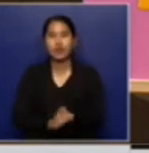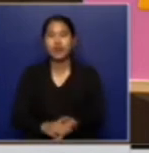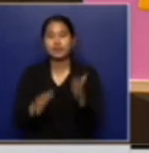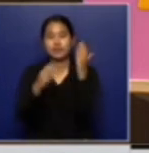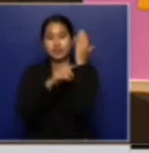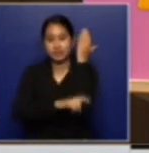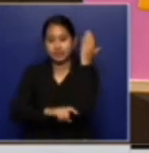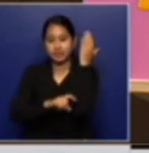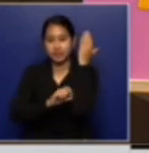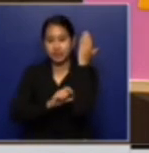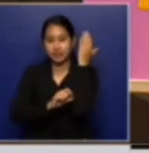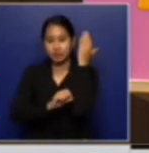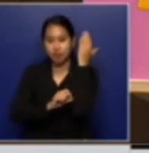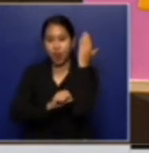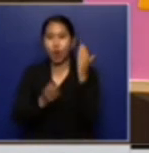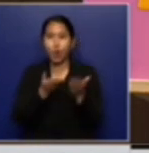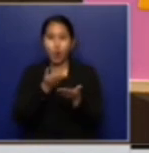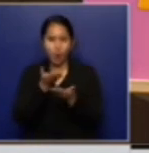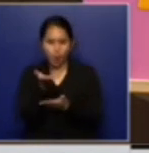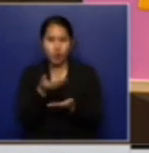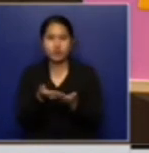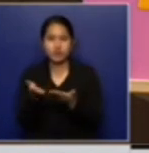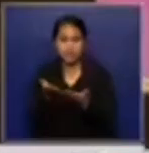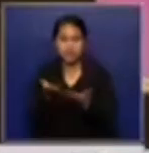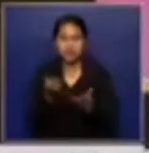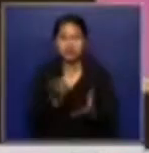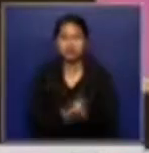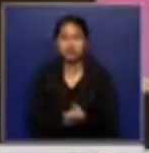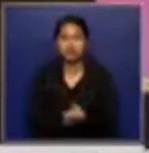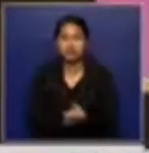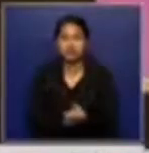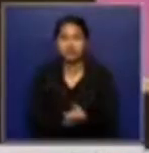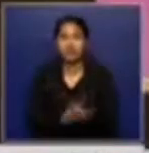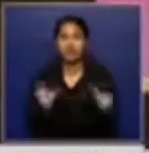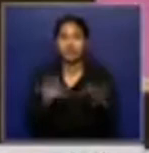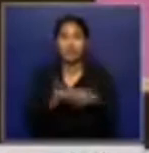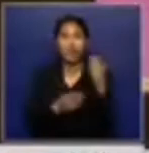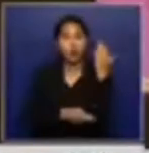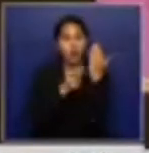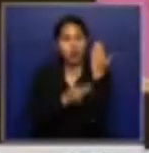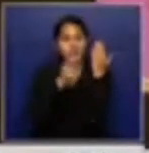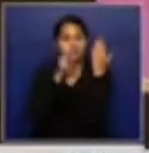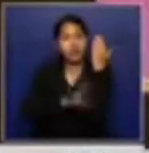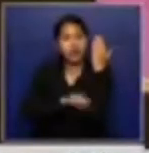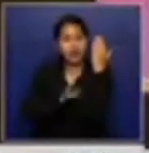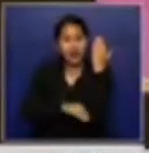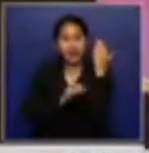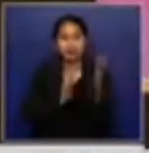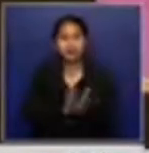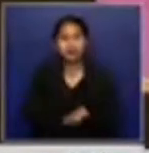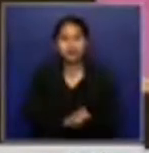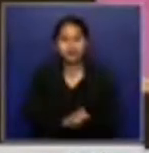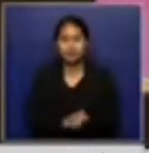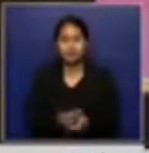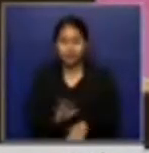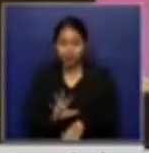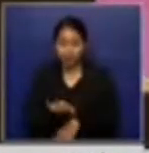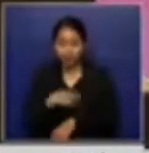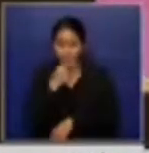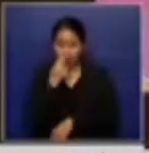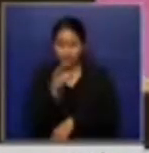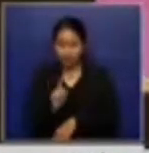ร์มาติดต่อขอซื้อเกี่ยวกับโรงแรมแล้วข้อมูลตัวหนึ่งที่เกิดขึ้นครับท่านประธาน